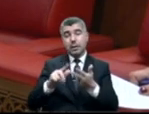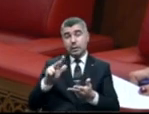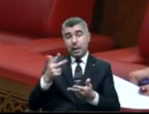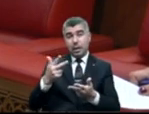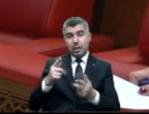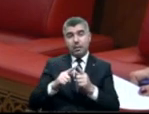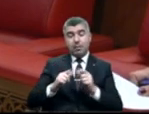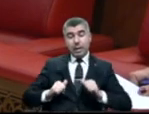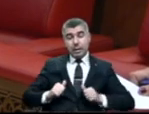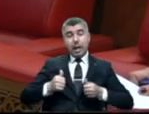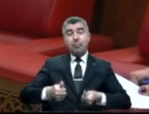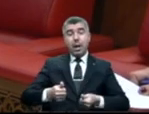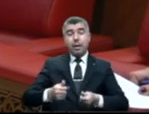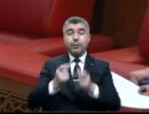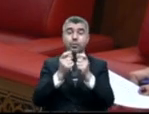تعبئة الشركات